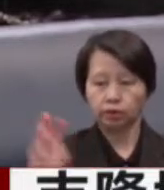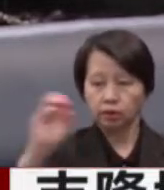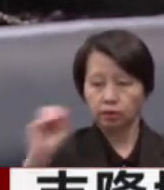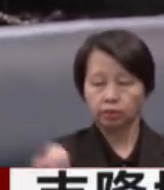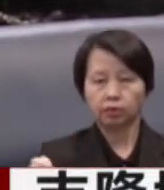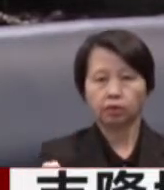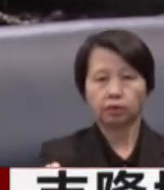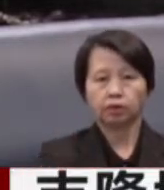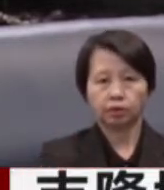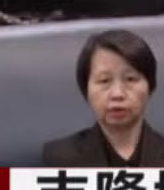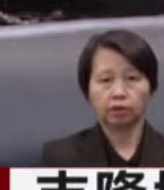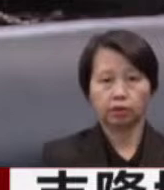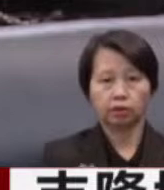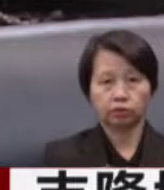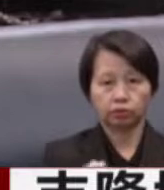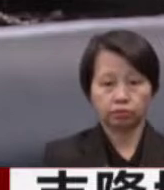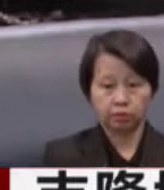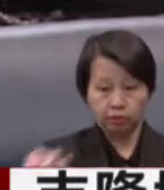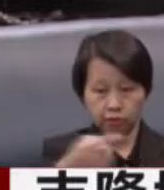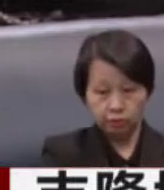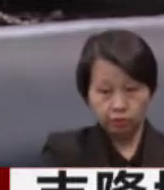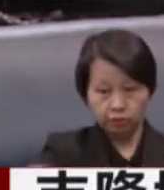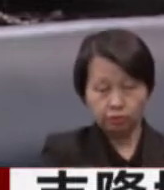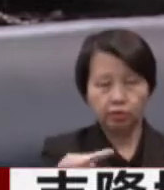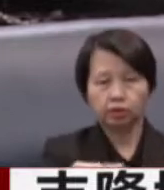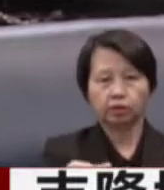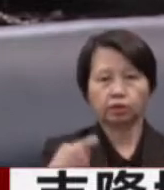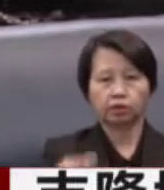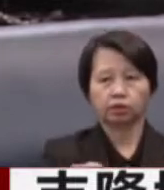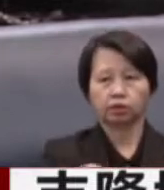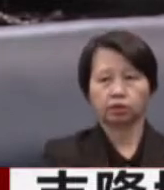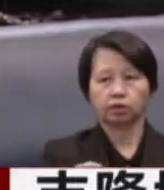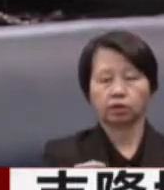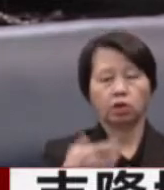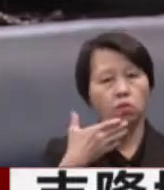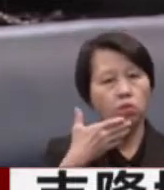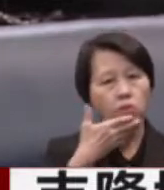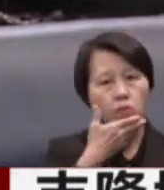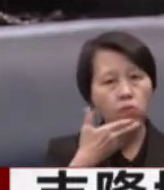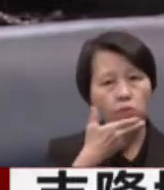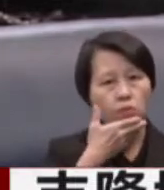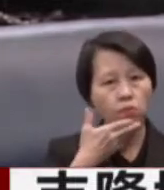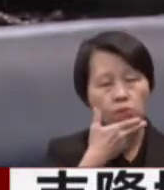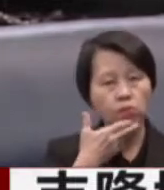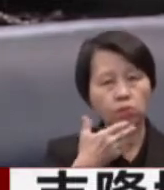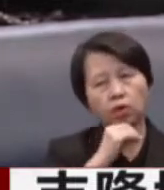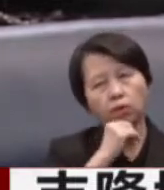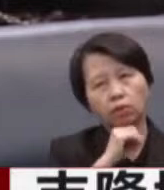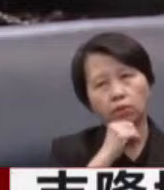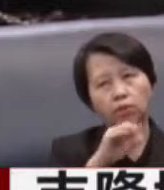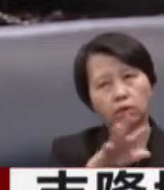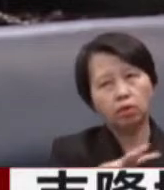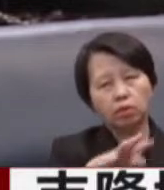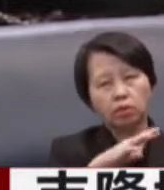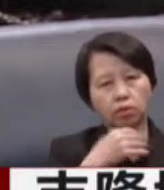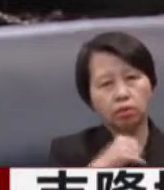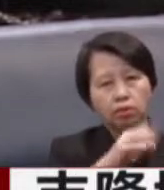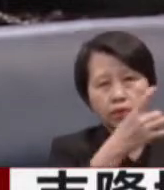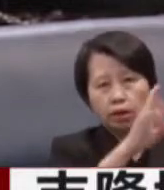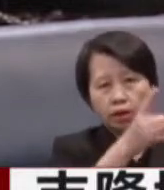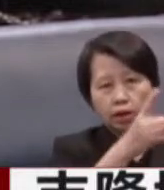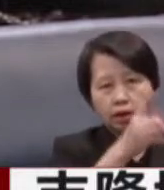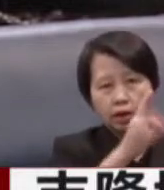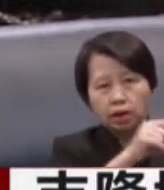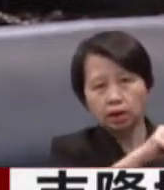92.2% daripada jumlah keseluruhan adalah terdiri daripada golongan muda yang di antara umur 18